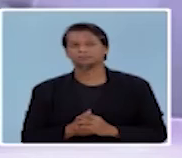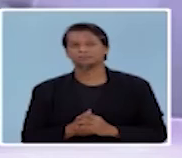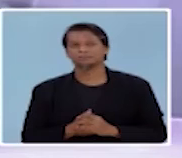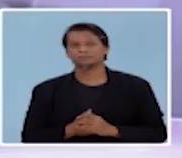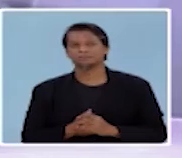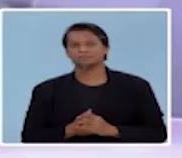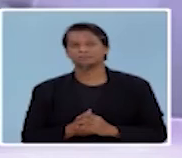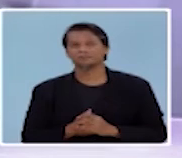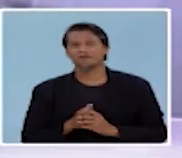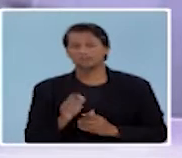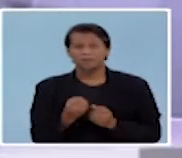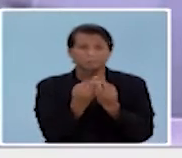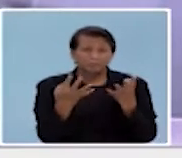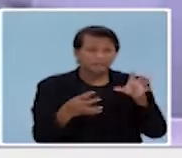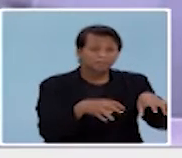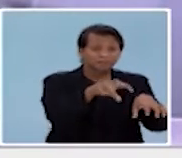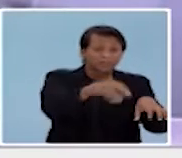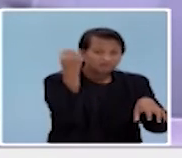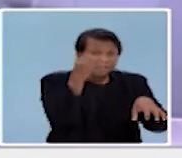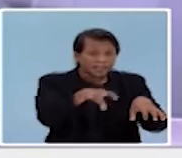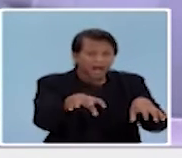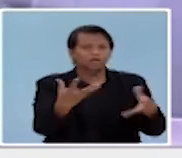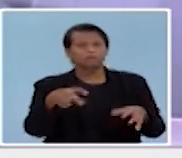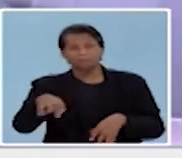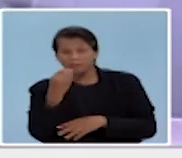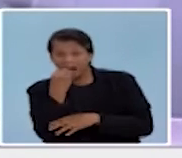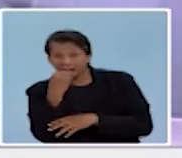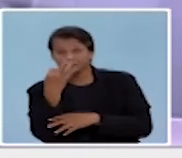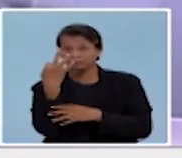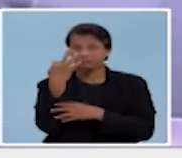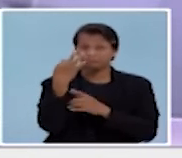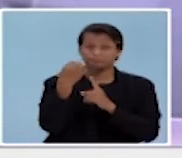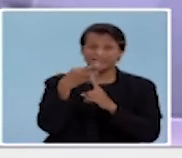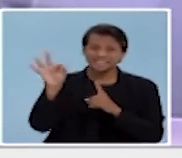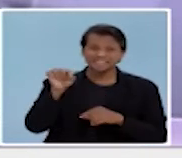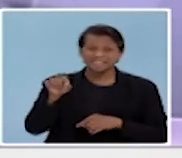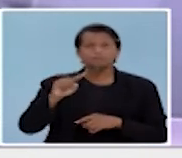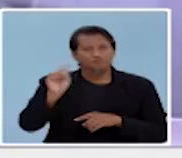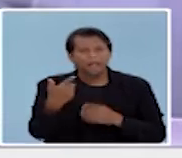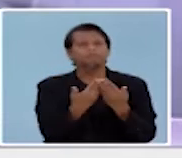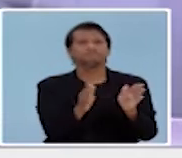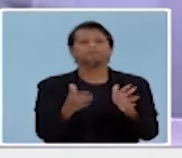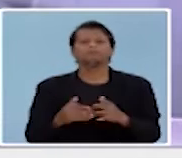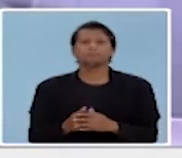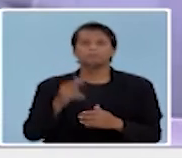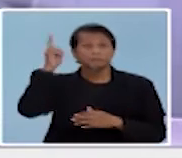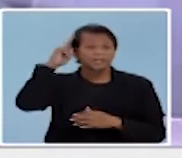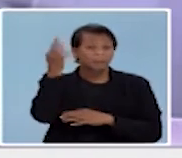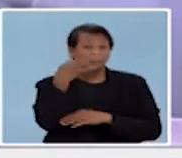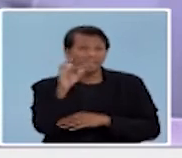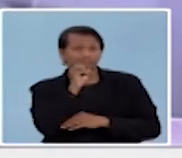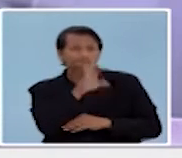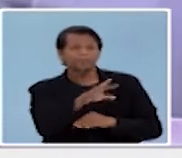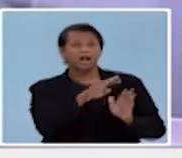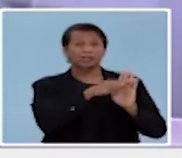Ayo kita beralih ke informasi internasional pemirsa beberapa lokasi wisata dan restoran di Perancis sudah mulai beroperasi pemerintah Perancis melonggarkan aturan